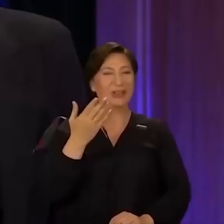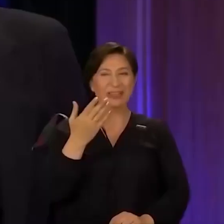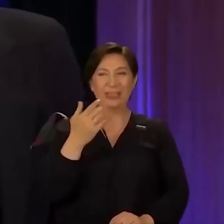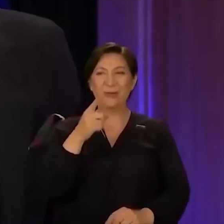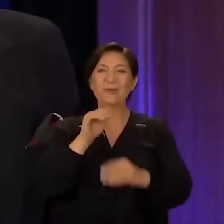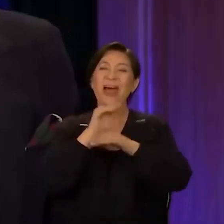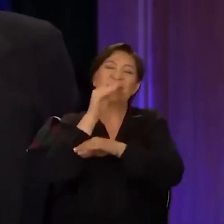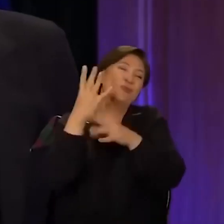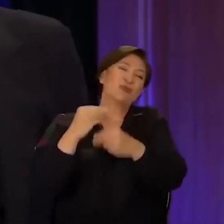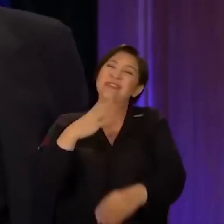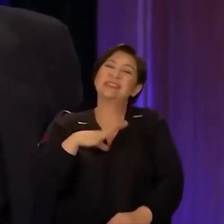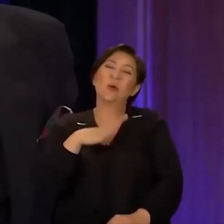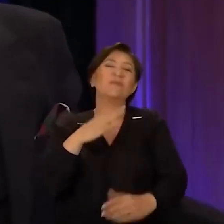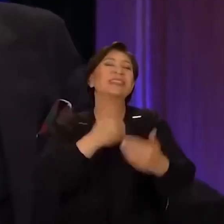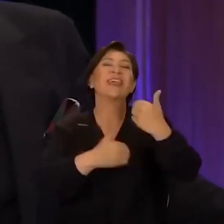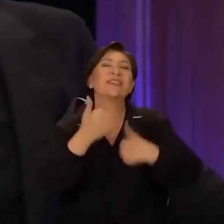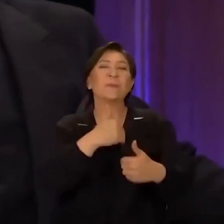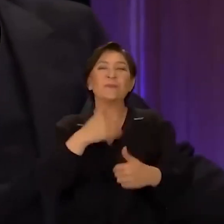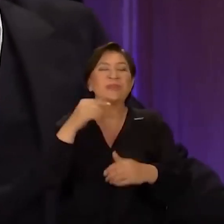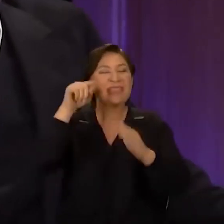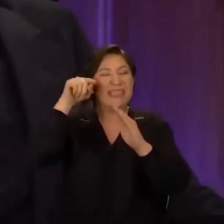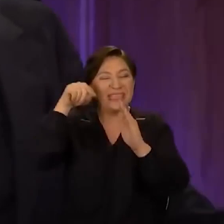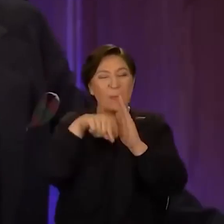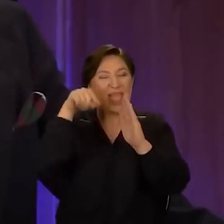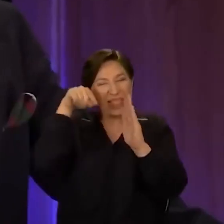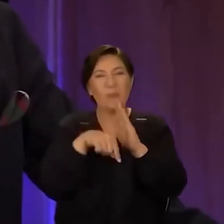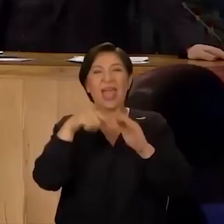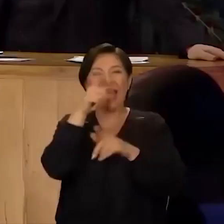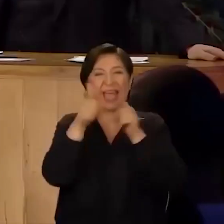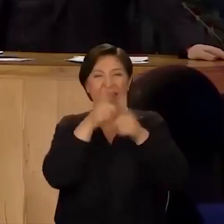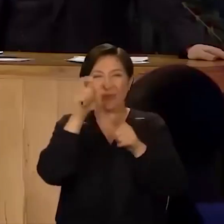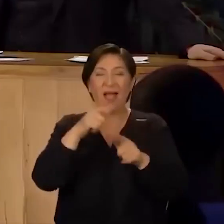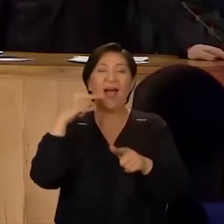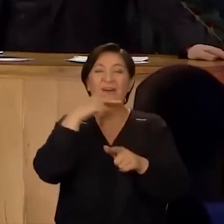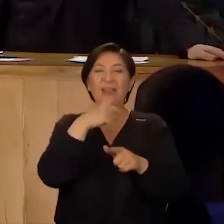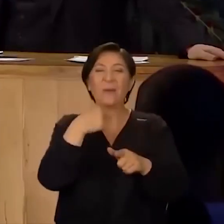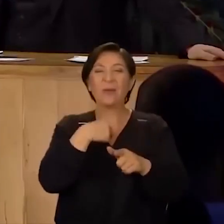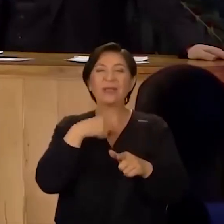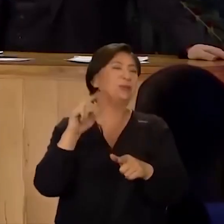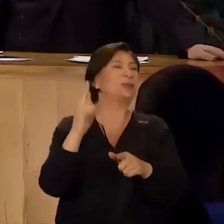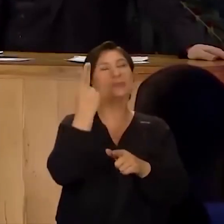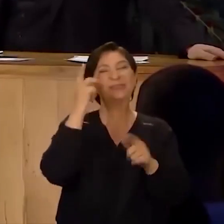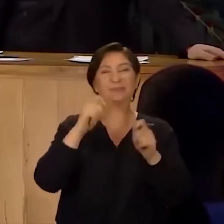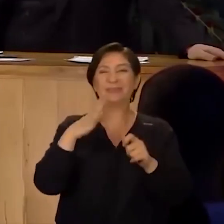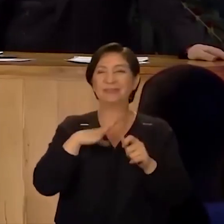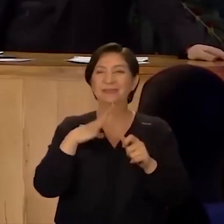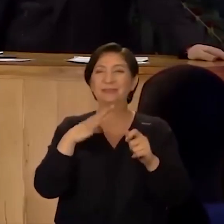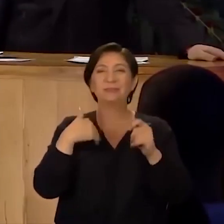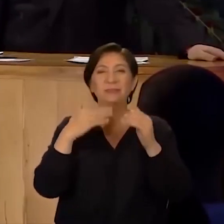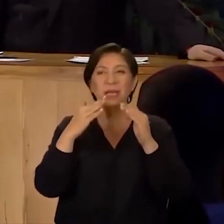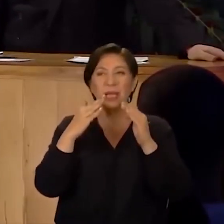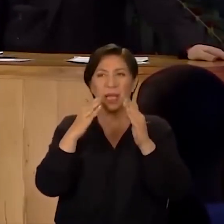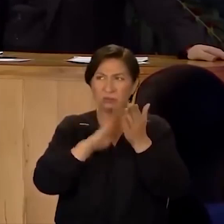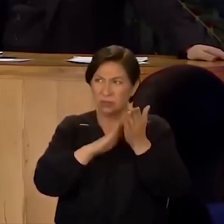olur böyle bir hayatım olsun istiyorum sevdiceğim dibine klibini çekerken Afrika'da Bana sürpriz yaptı bizim